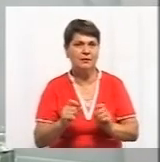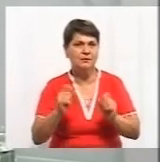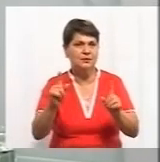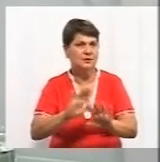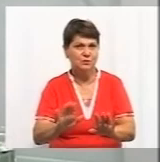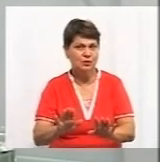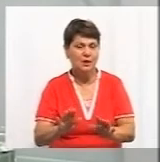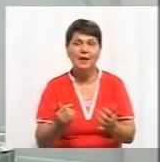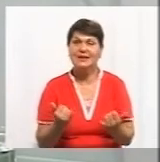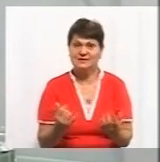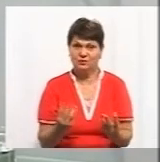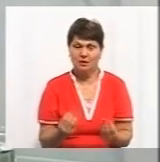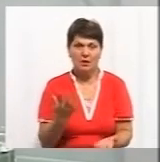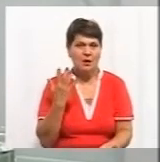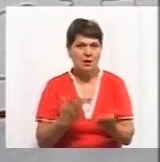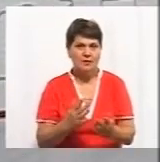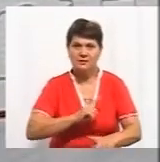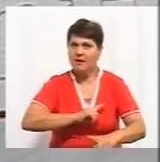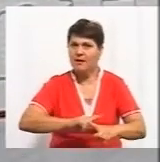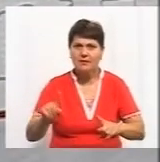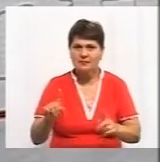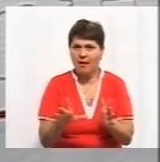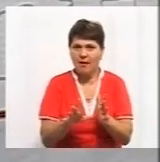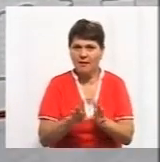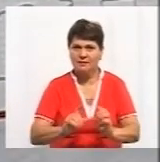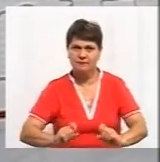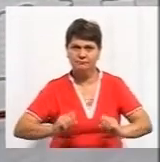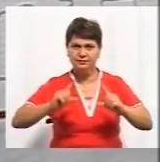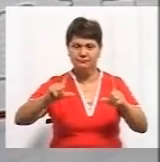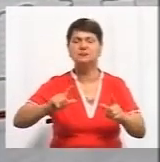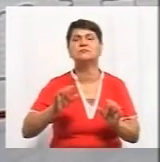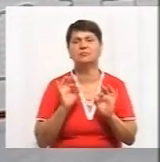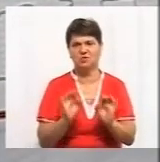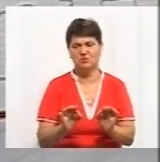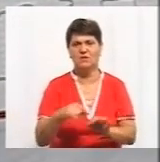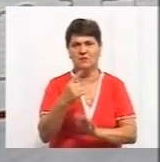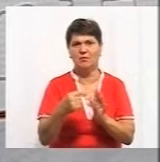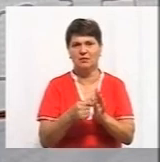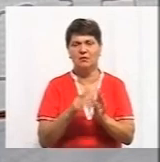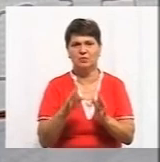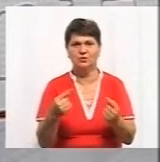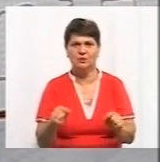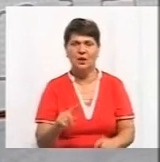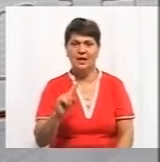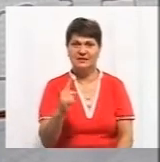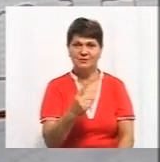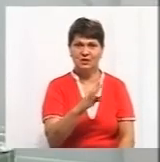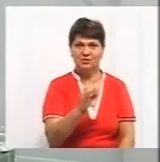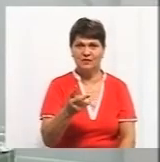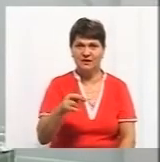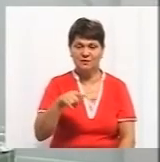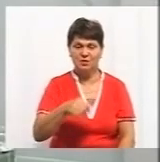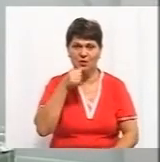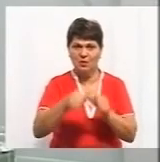на сьогоднішній день. Але якщо різко підніметься електроенергія, то безумовно буде ставитись питання. Те, що з 1 вересня поточного